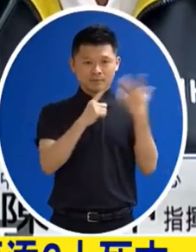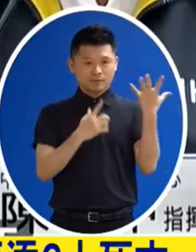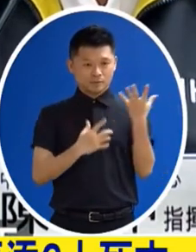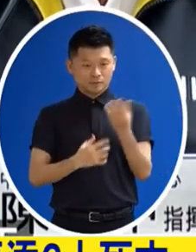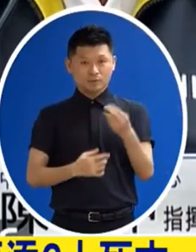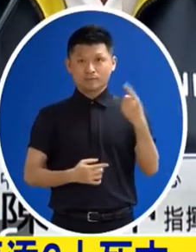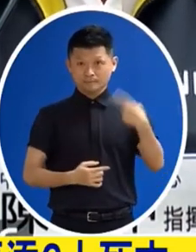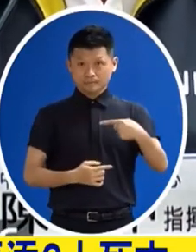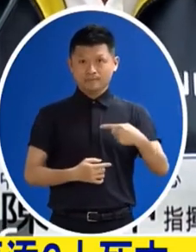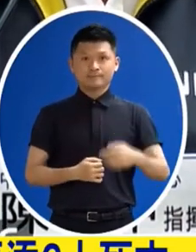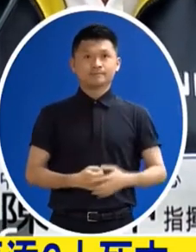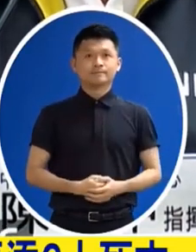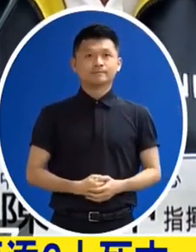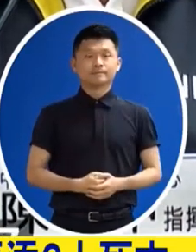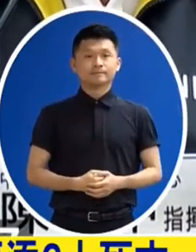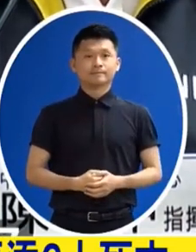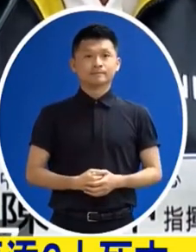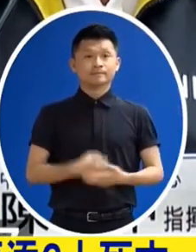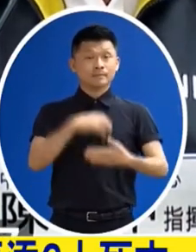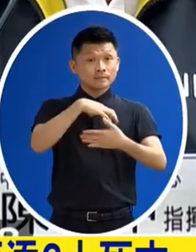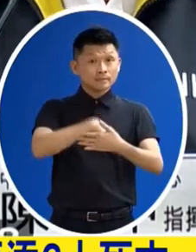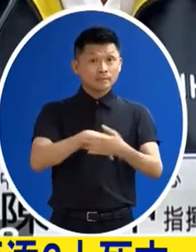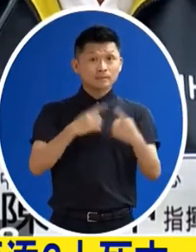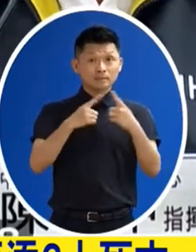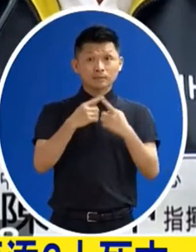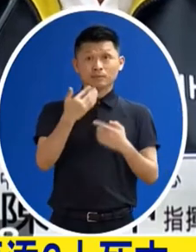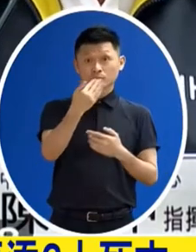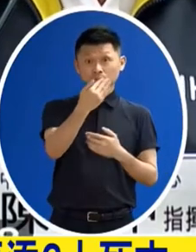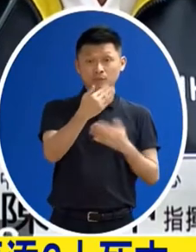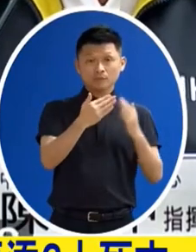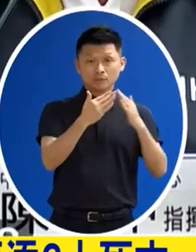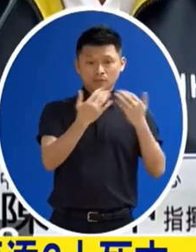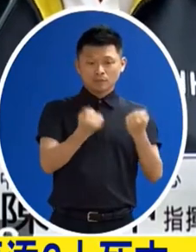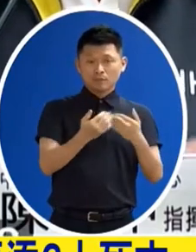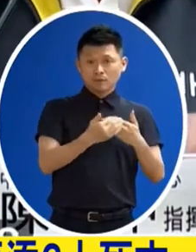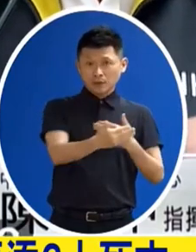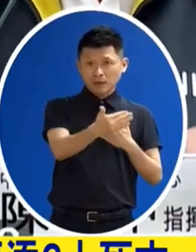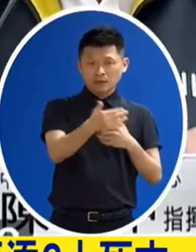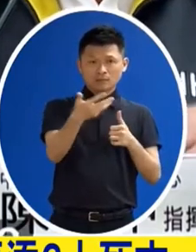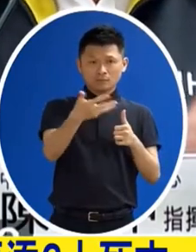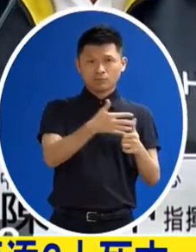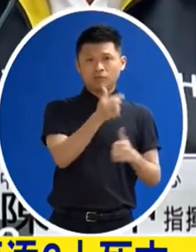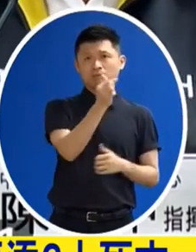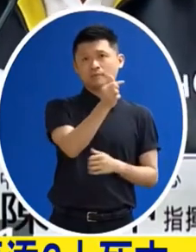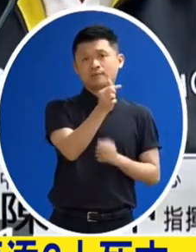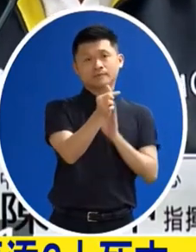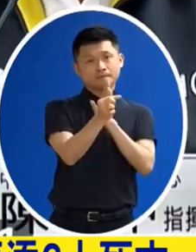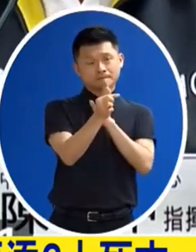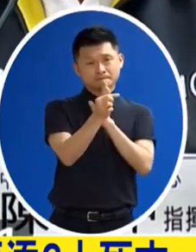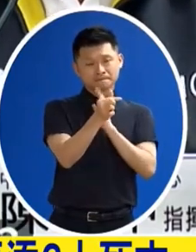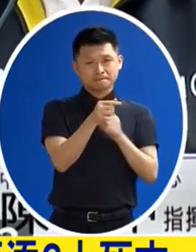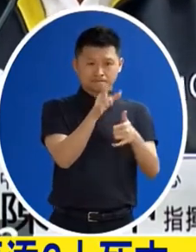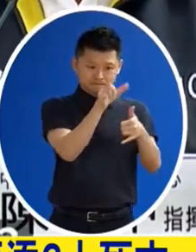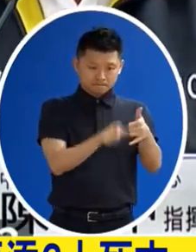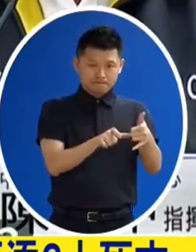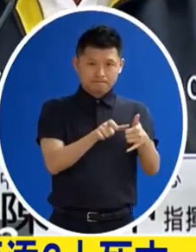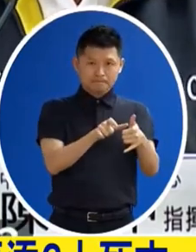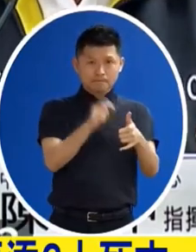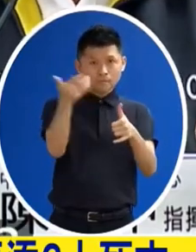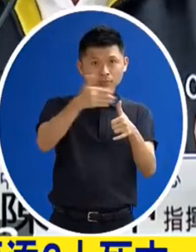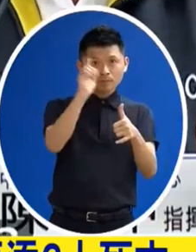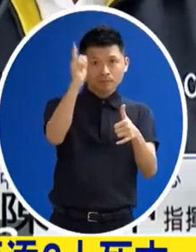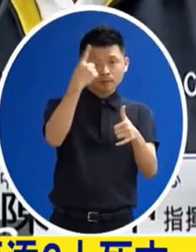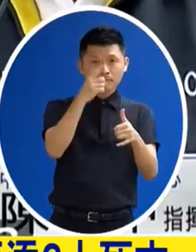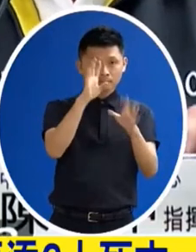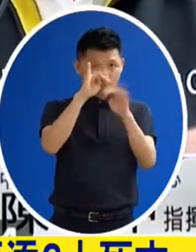在这里面有包含了9位居隔阳性的，换句话说这种还需要调查的感染源的就